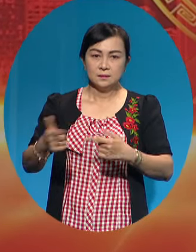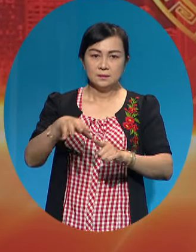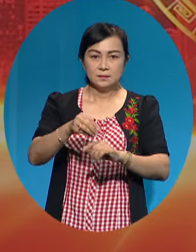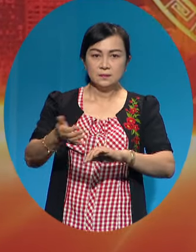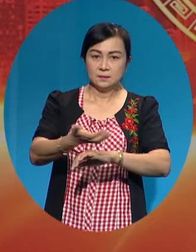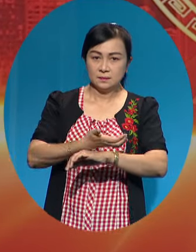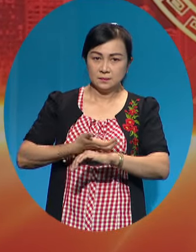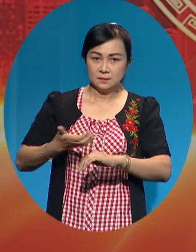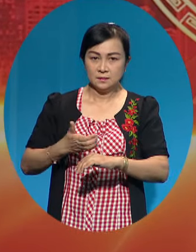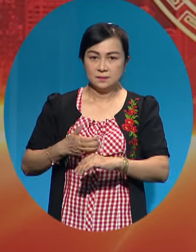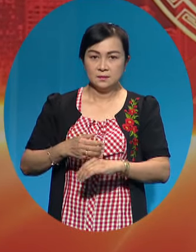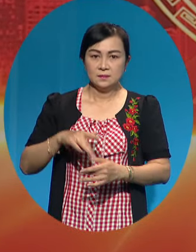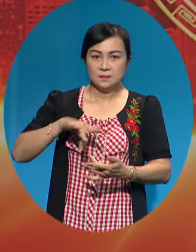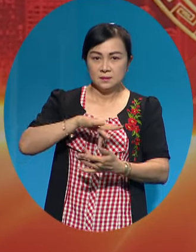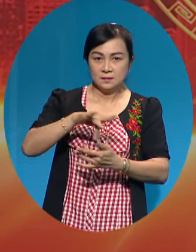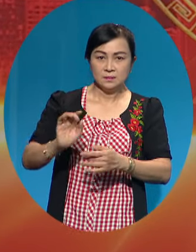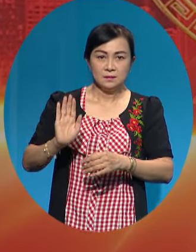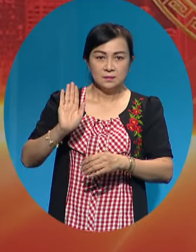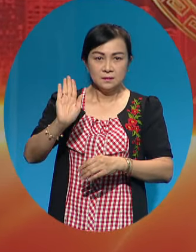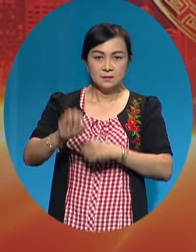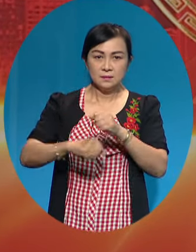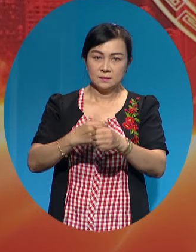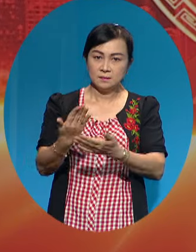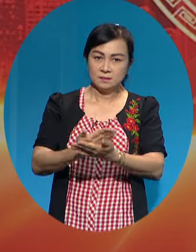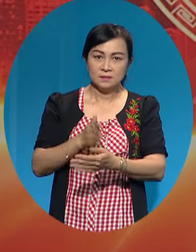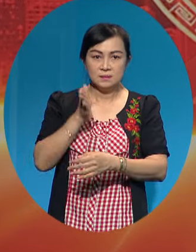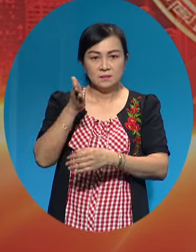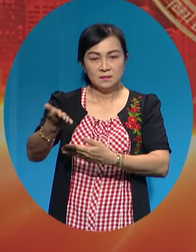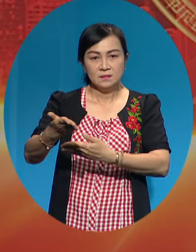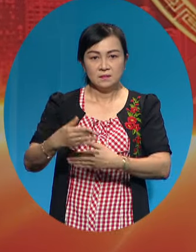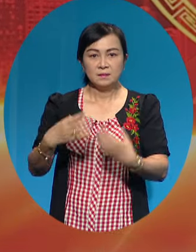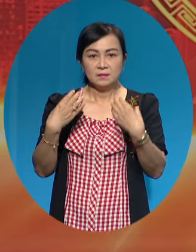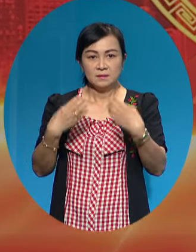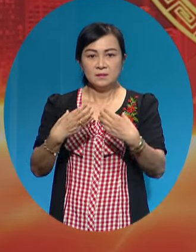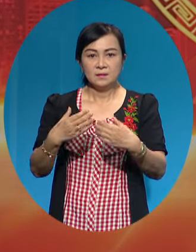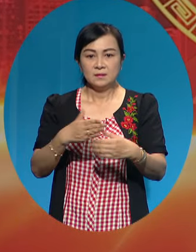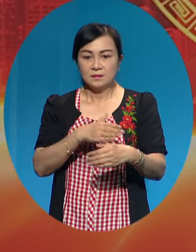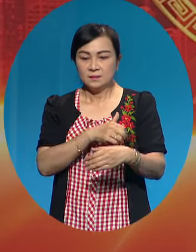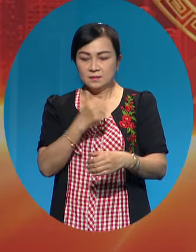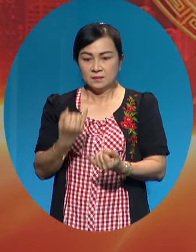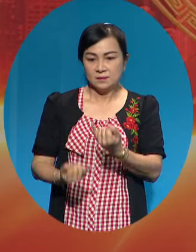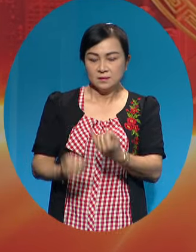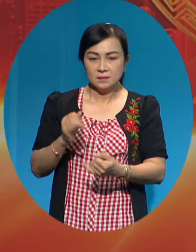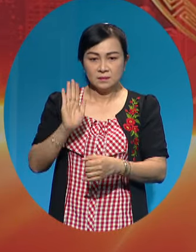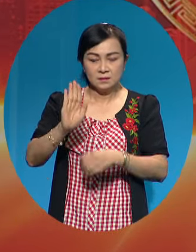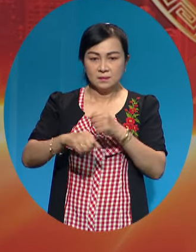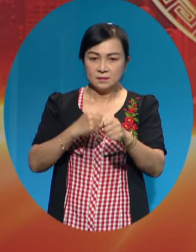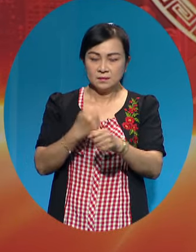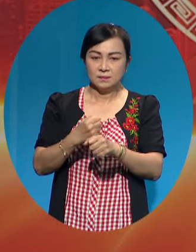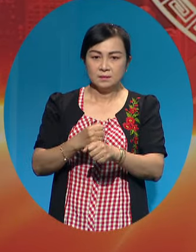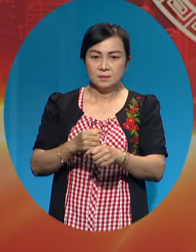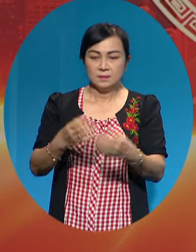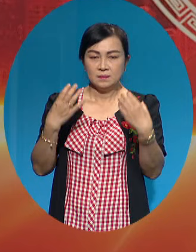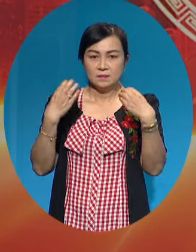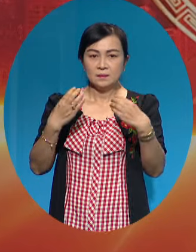Trở lại với các thông tin trong nước, thưa quý vị, du lịch vào những ngày đầu năm mới là xu hướng đón lộc đang được nhiều người lựa chọn để khởi đầu một năm an lành,